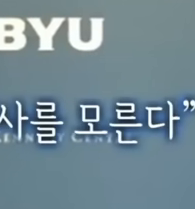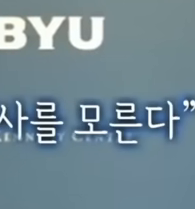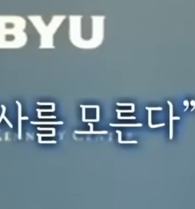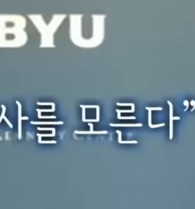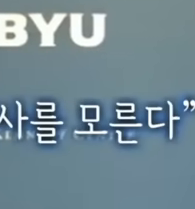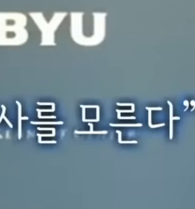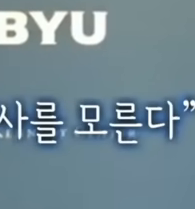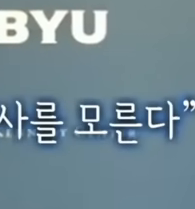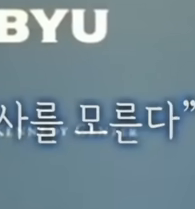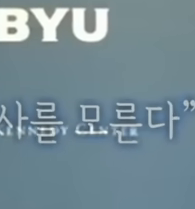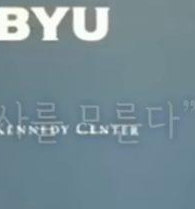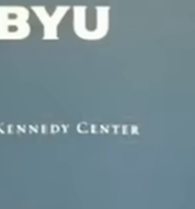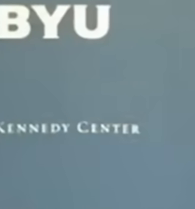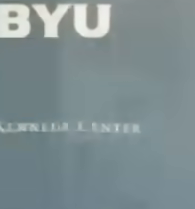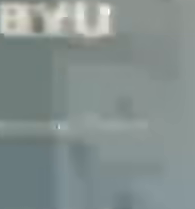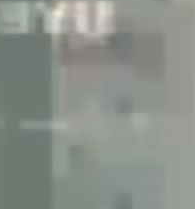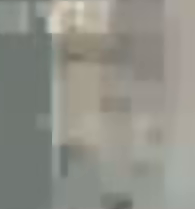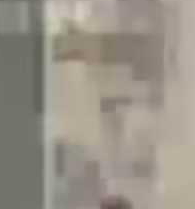원이네요